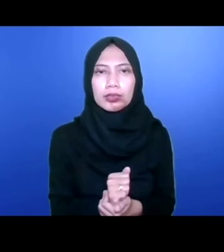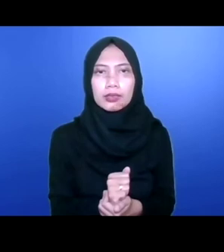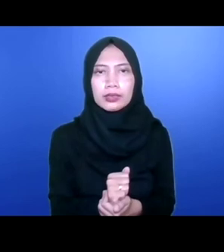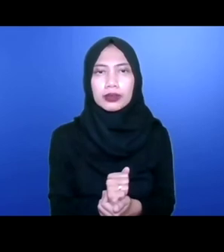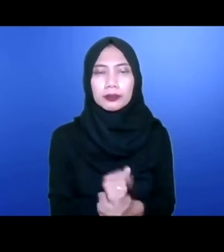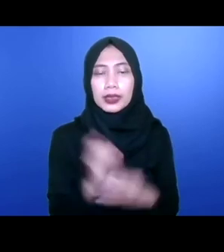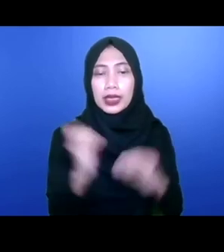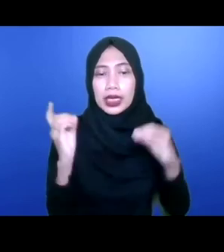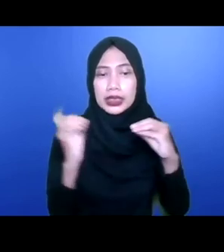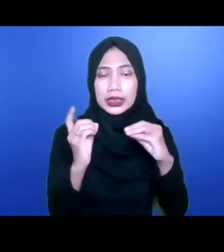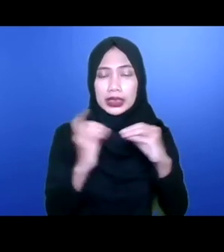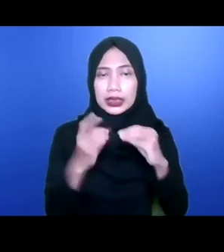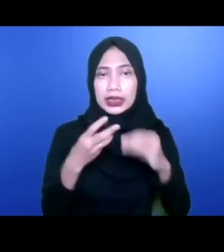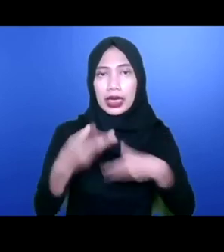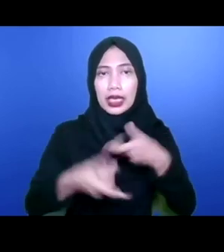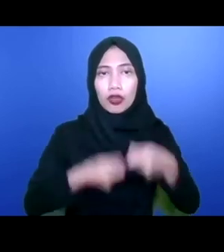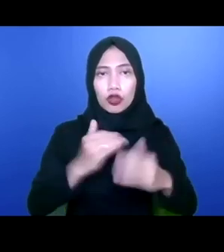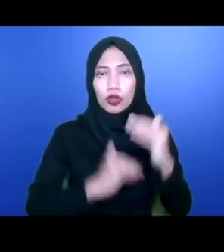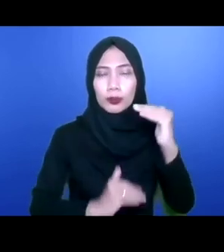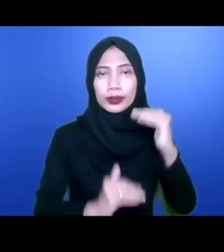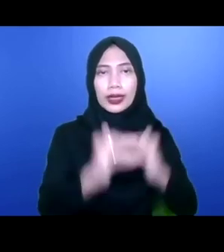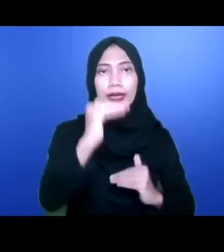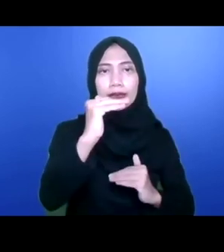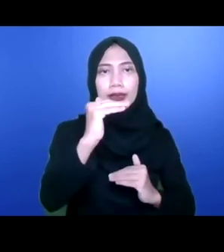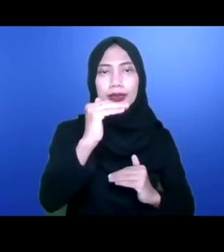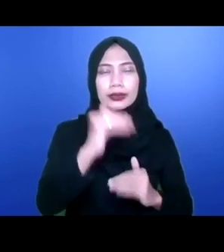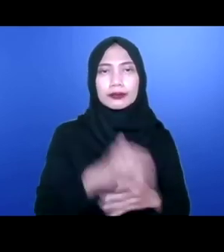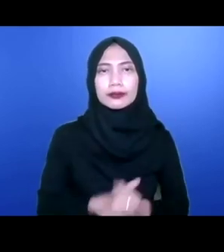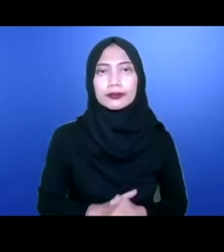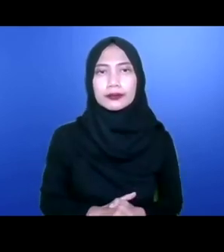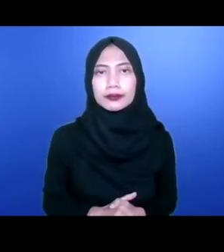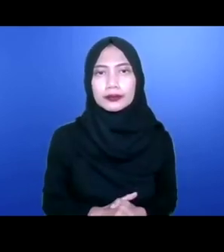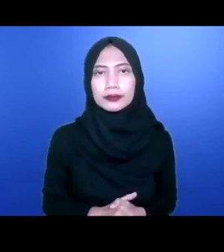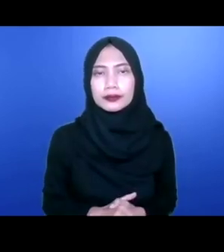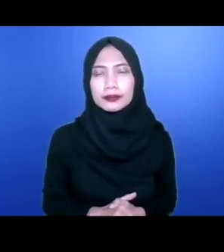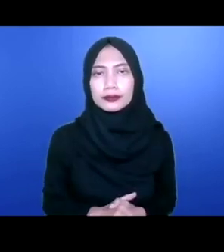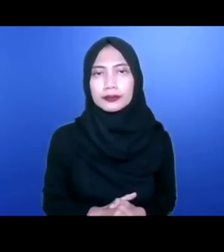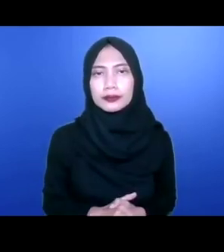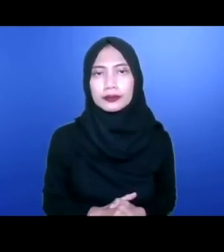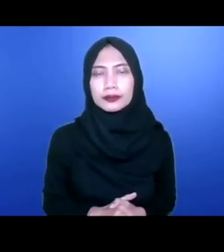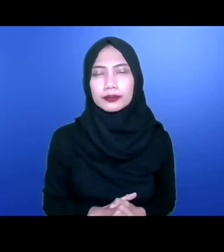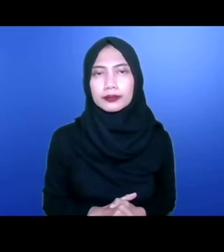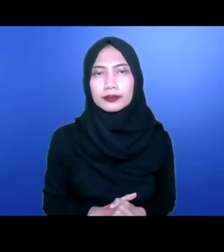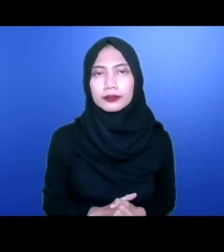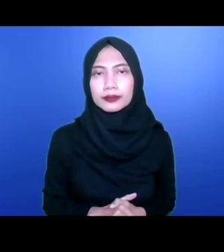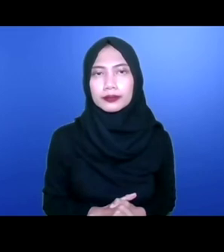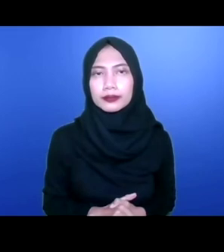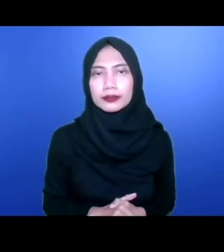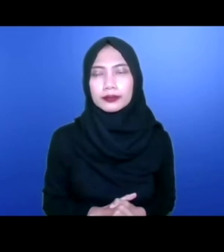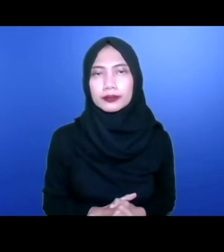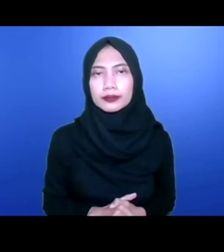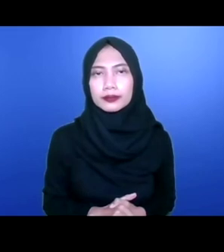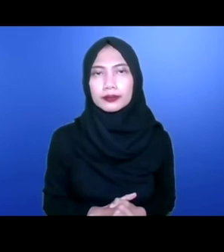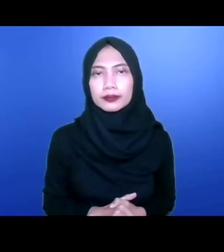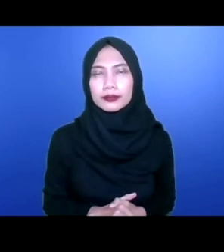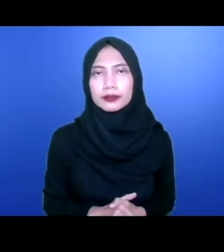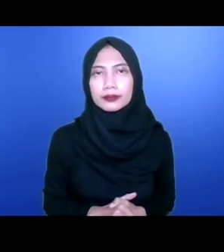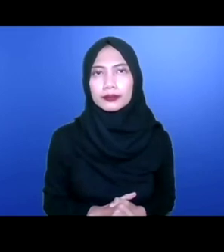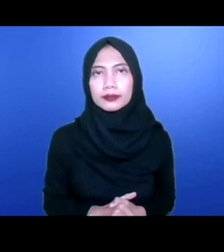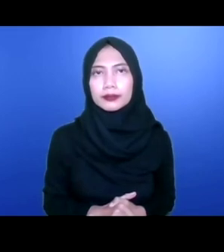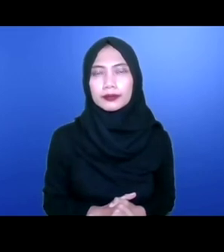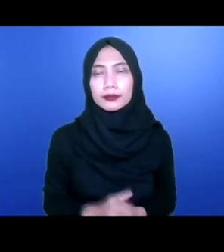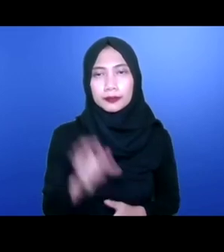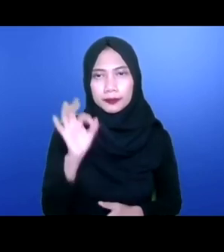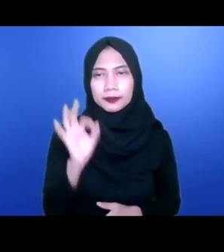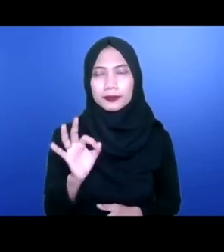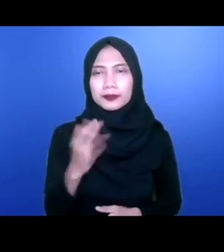naik. In the meantime, co-inclusive-nya juga bisa naik. Mungkin itu Pak Arya. Baik,